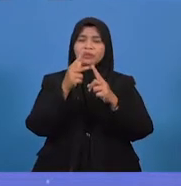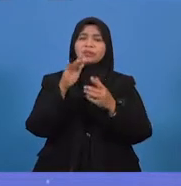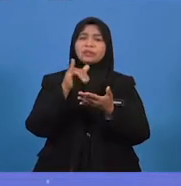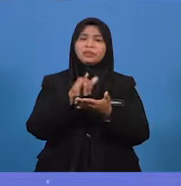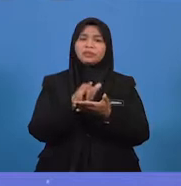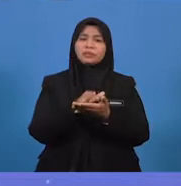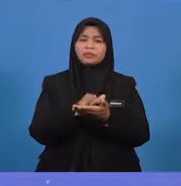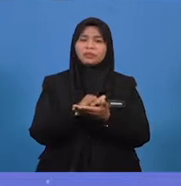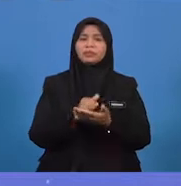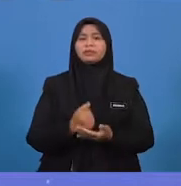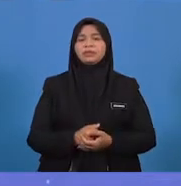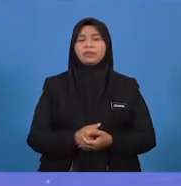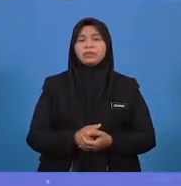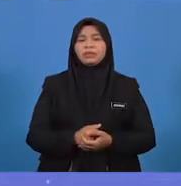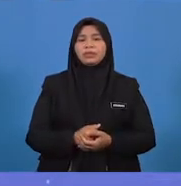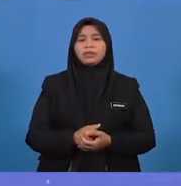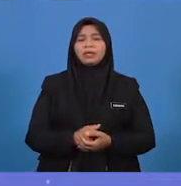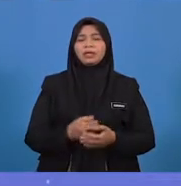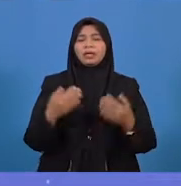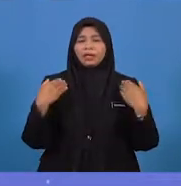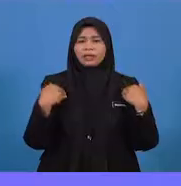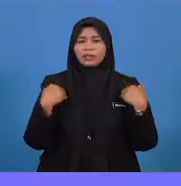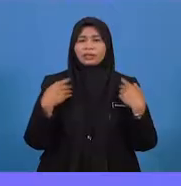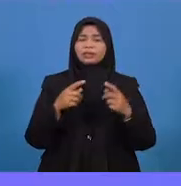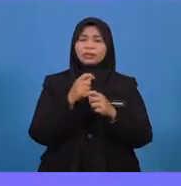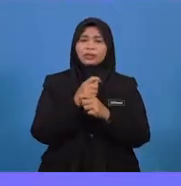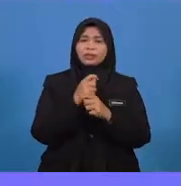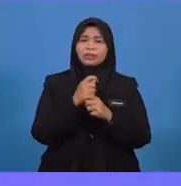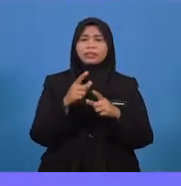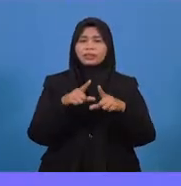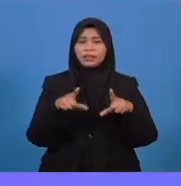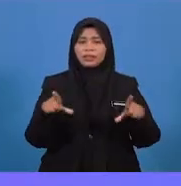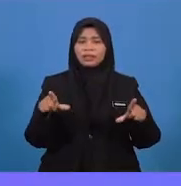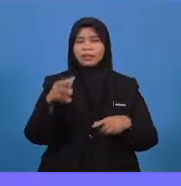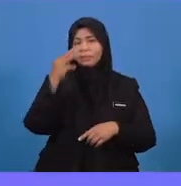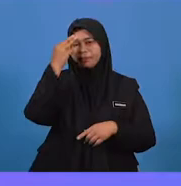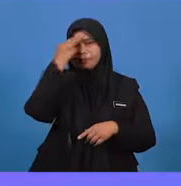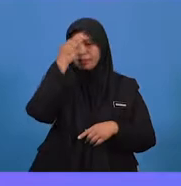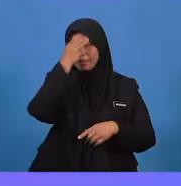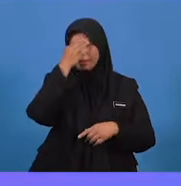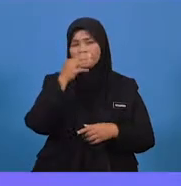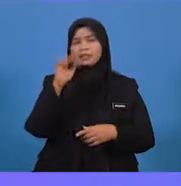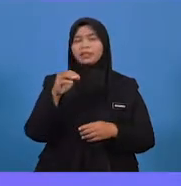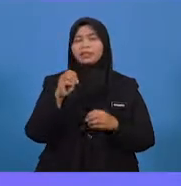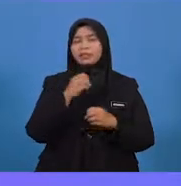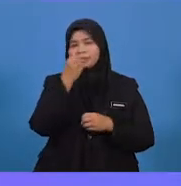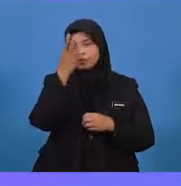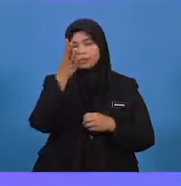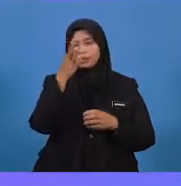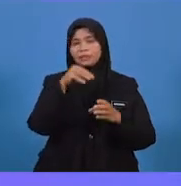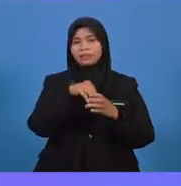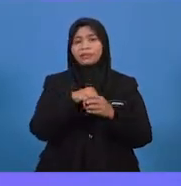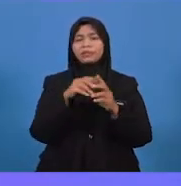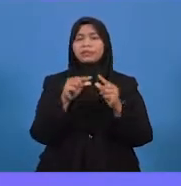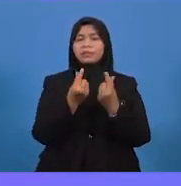yang ustazah telah sebutkan tadi, terdapat tugasan lain malaikat yang dinyatakan di dalam Al-Quran